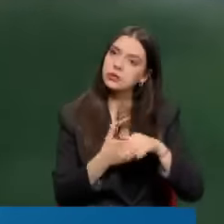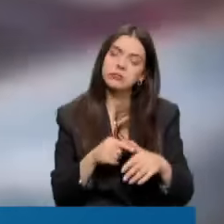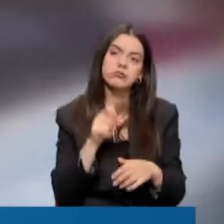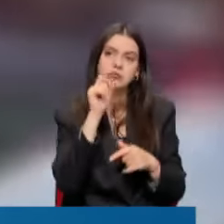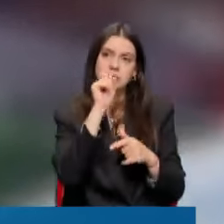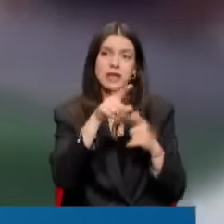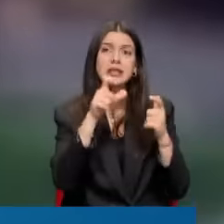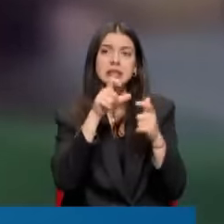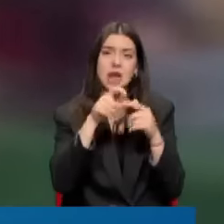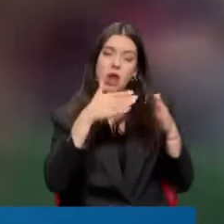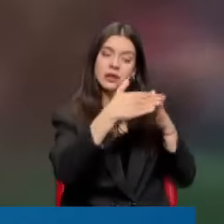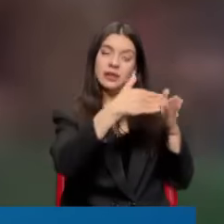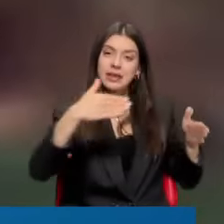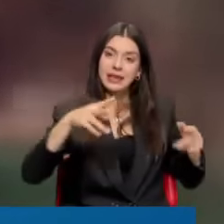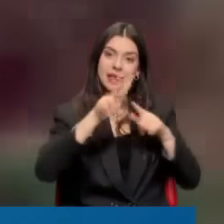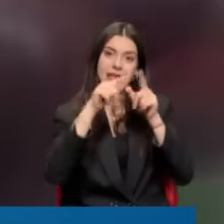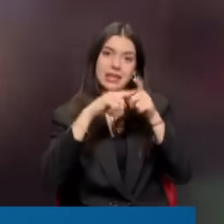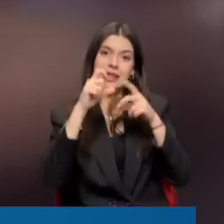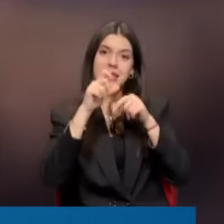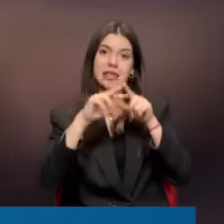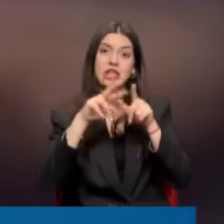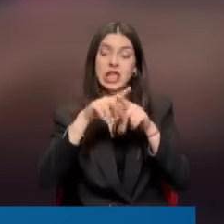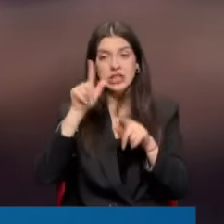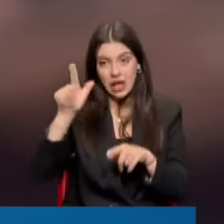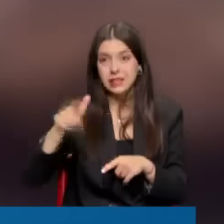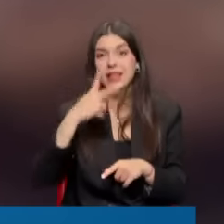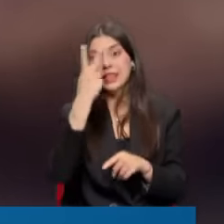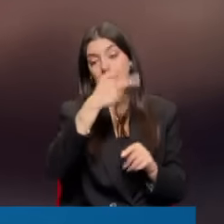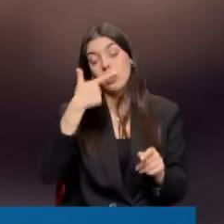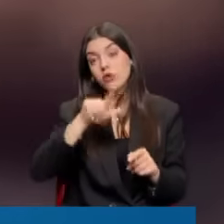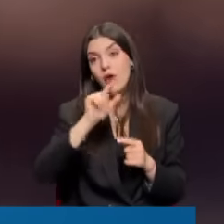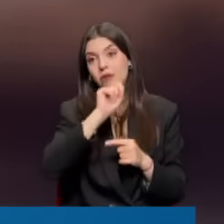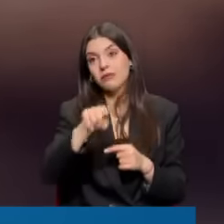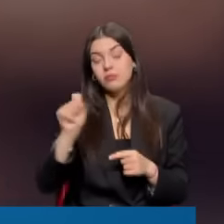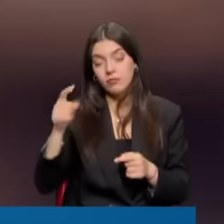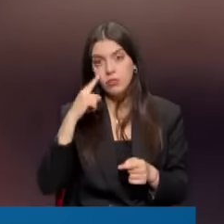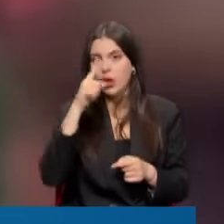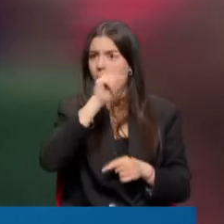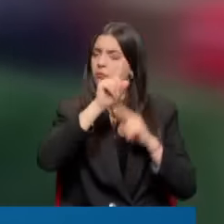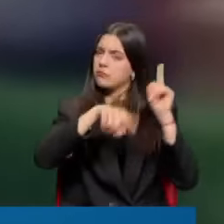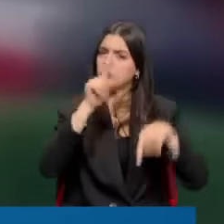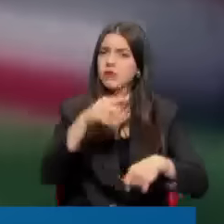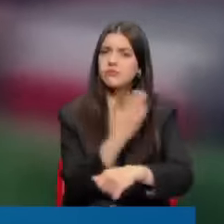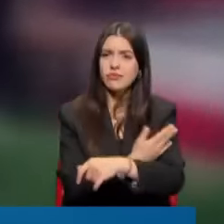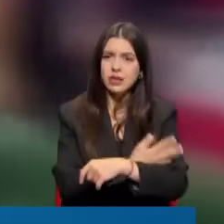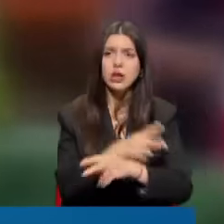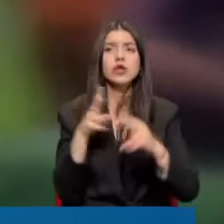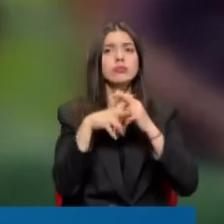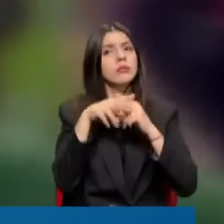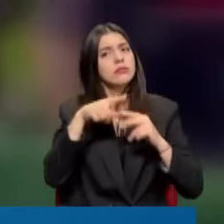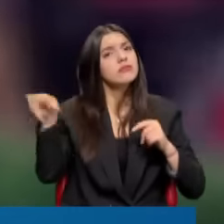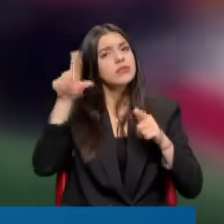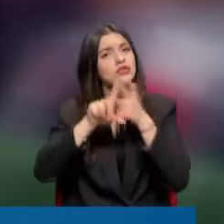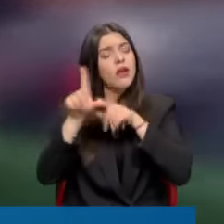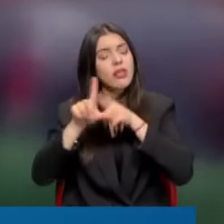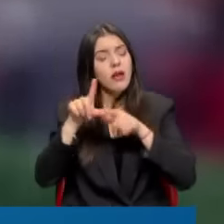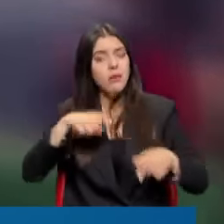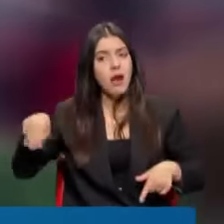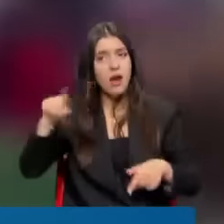Körfez kıyısı bulunan Keşan'a bağlı Danişment ve Koruklu köyünde devam etti ancak bazı vatandaşlarla ekipler arasında arbede